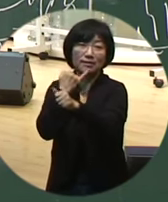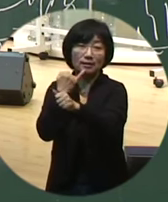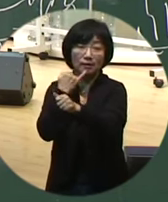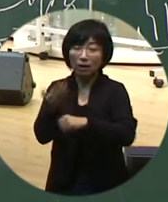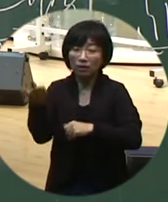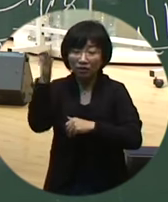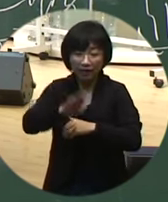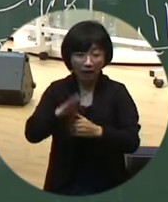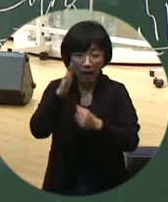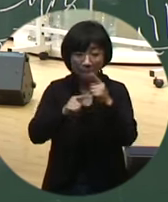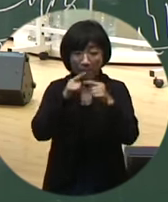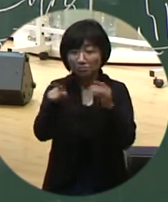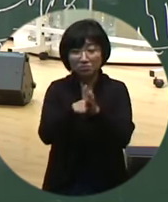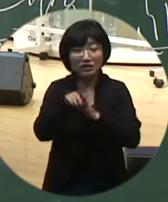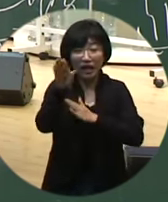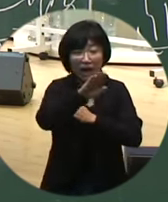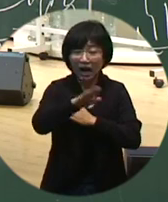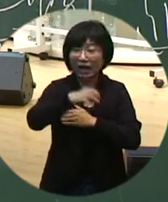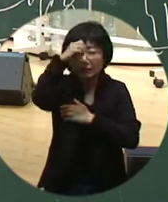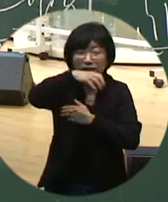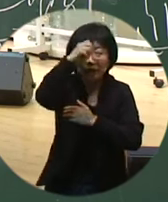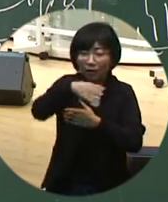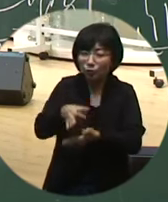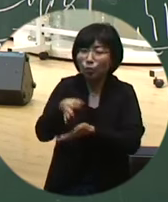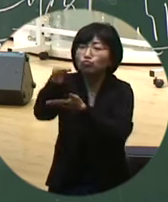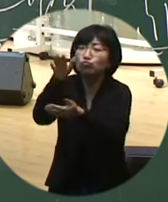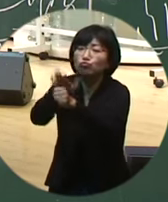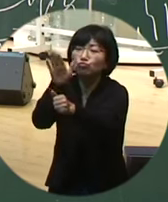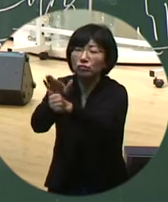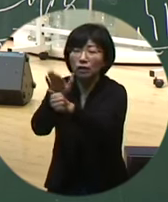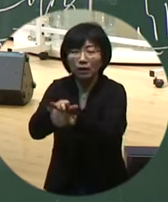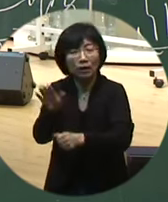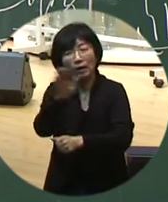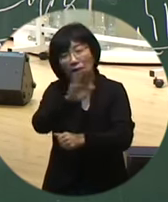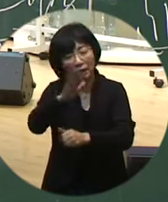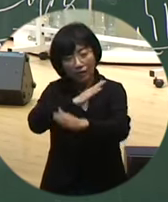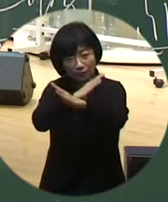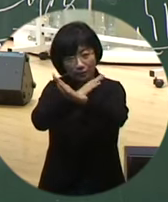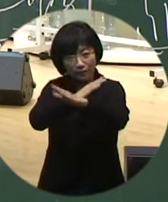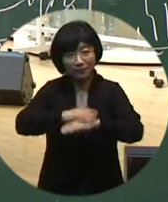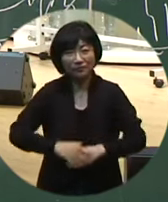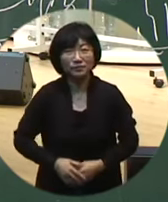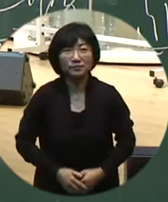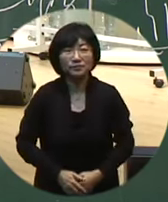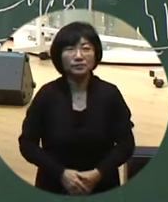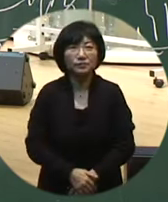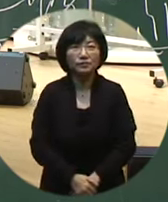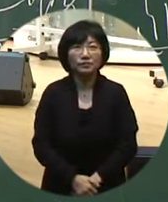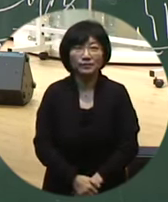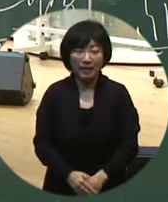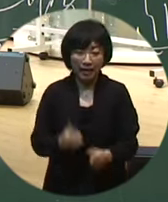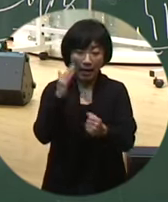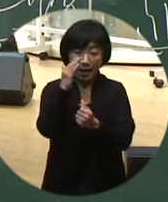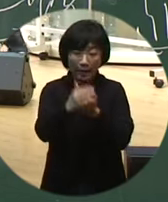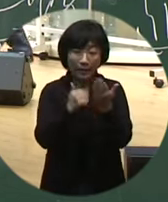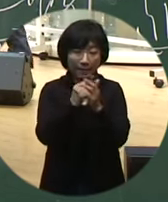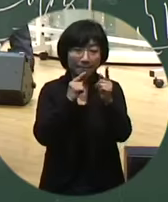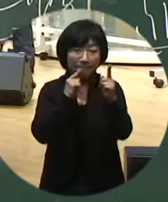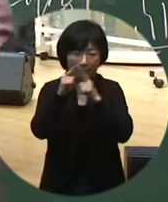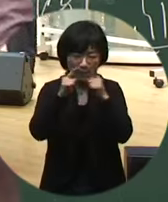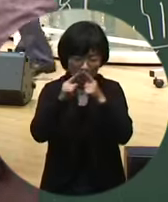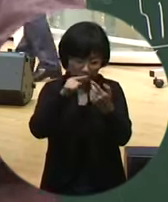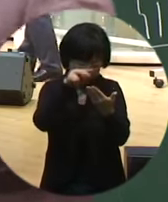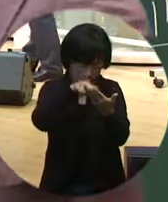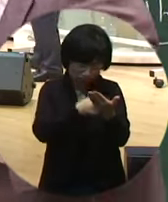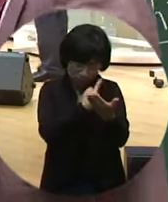self-righteousness. 그런 사람이 교회에 많을수록 교회가 큰일 나요. The more people like that there are inside of the church will be in big trouble. 말씀을 따라서 해야 된다니까요. You must